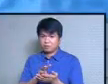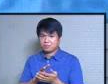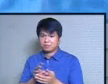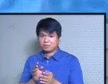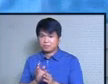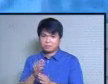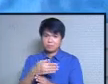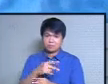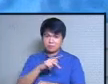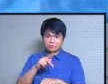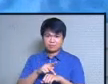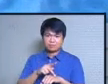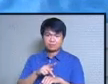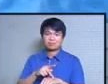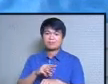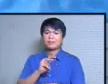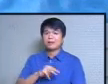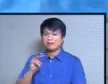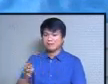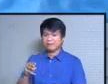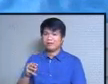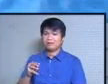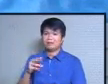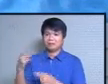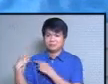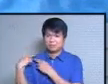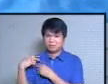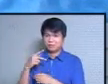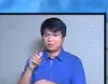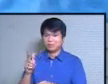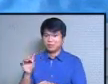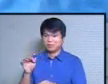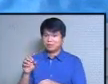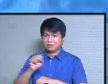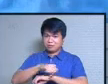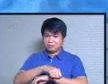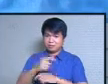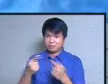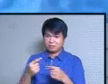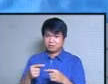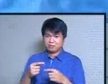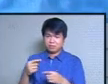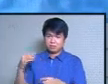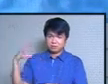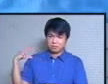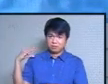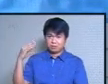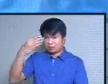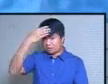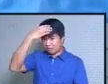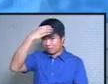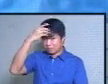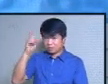Pilipinas. Aakuin daw ulit ng Manila ang hosting ng SEA Games 2019. Sabi pa ni SEA Games Organizing Committee Chairman Alan Cayetano,